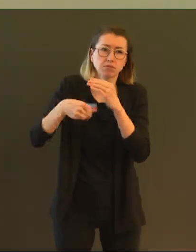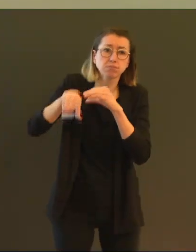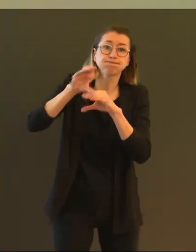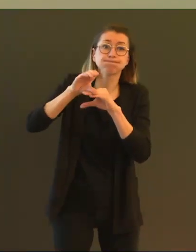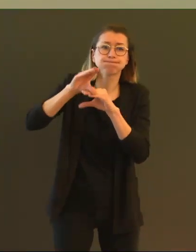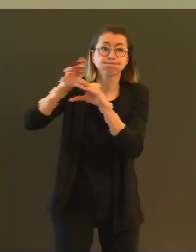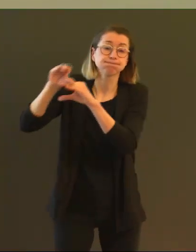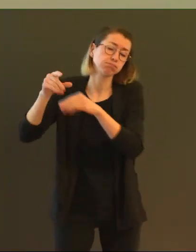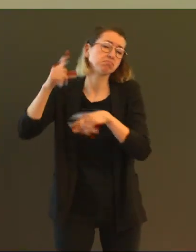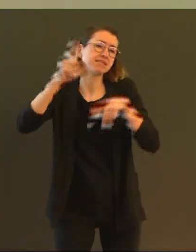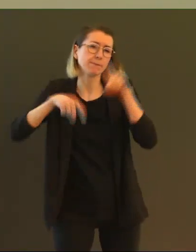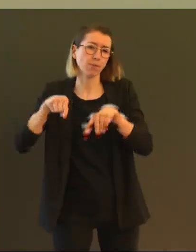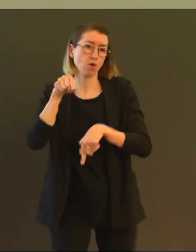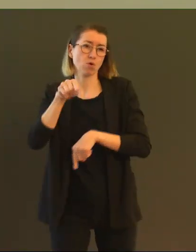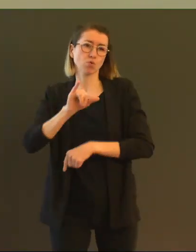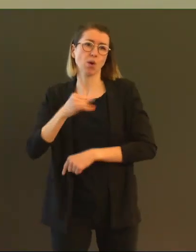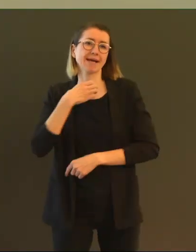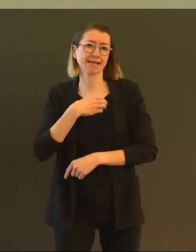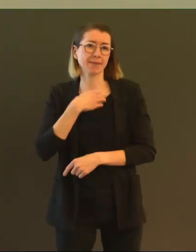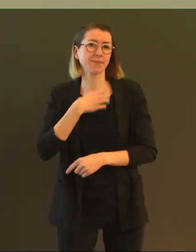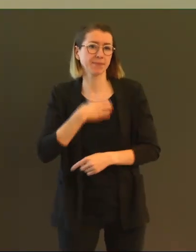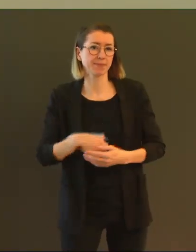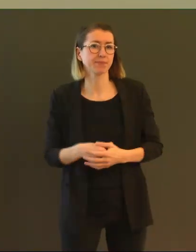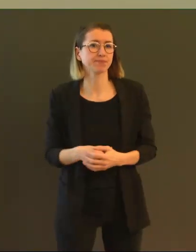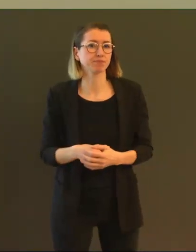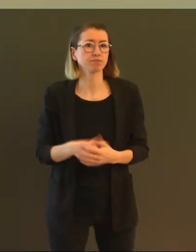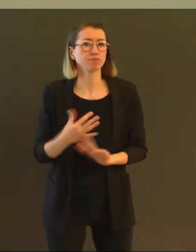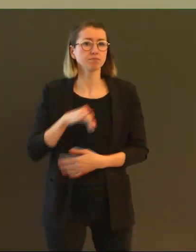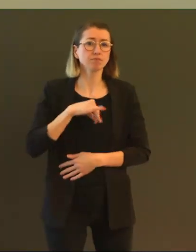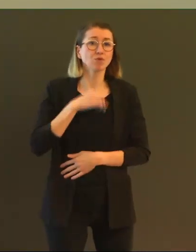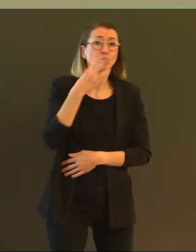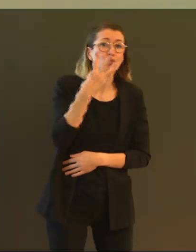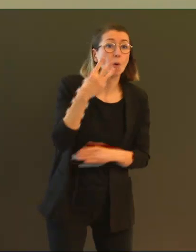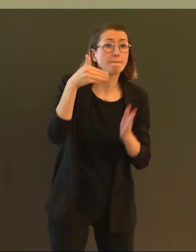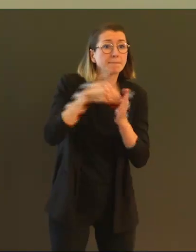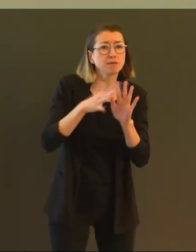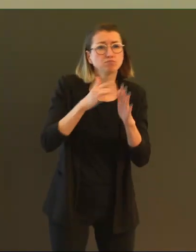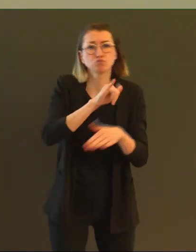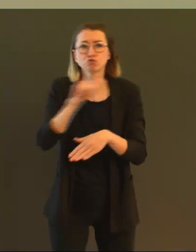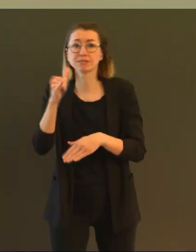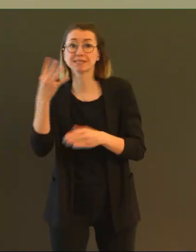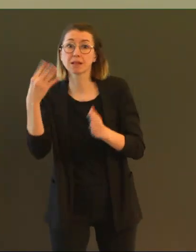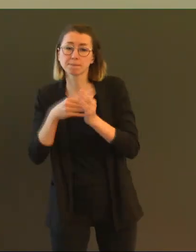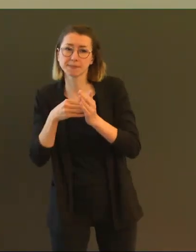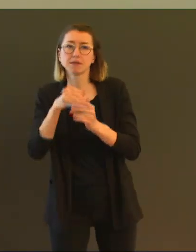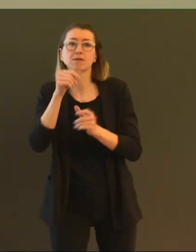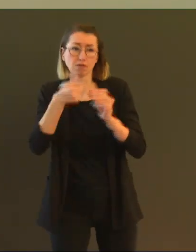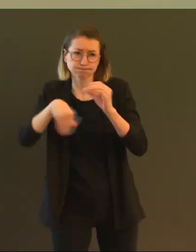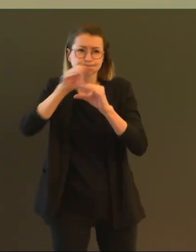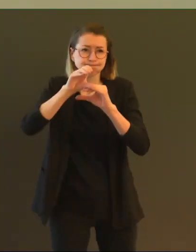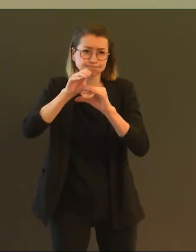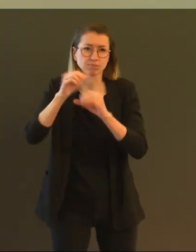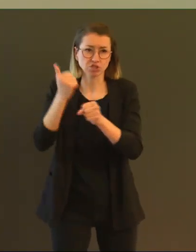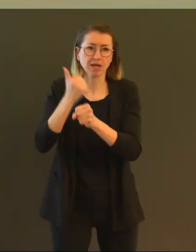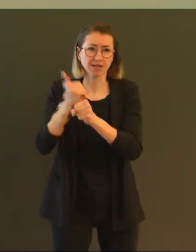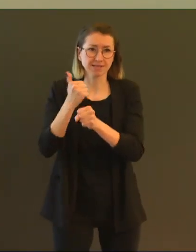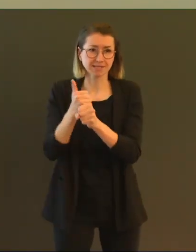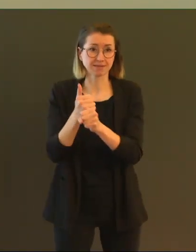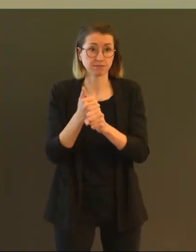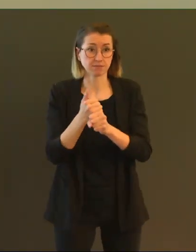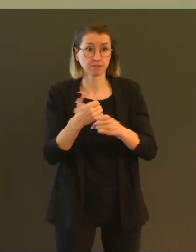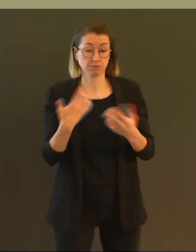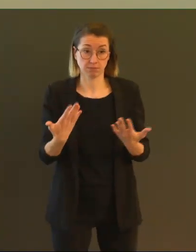décès. C'est effectivement nettement moins que ce que nous vivons cette année, puisque, à l'état actuel de la pandémie dans notre pays, nous